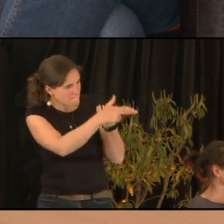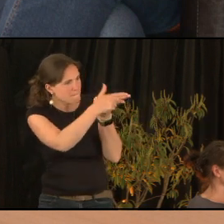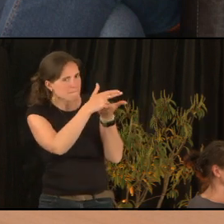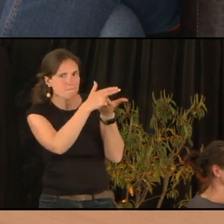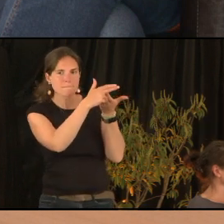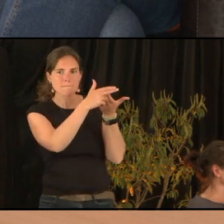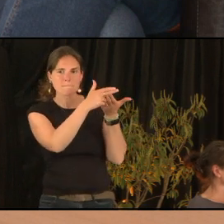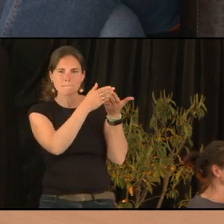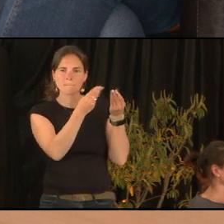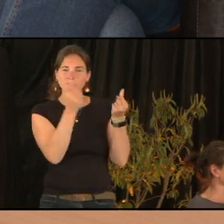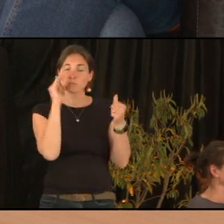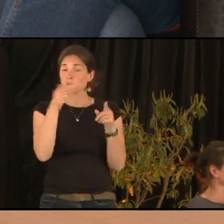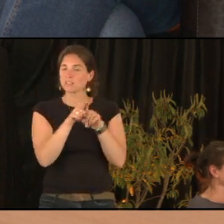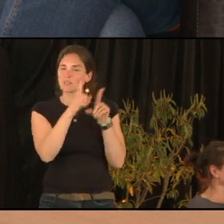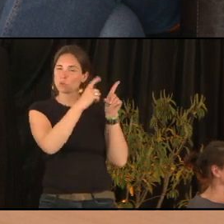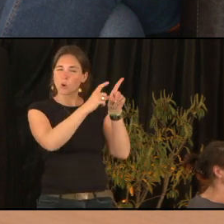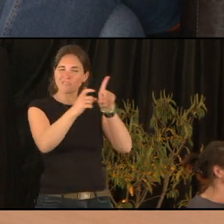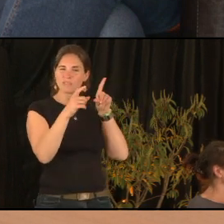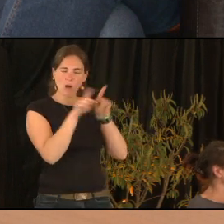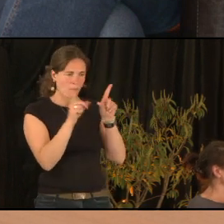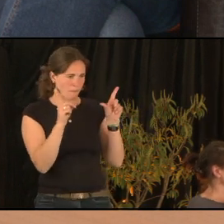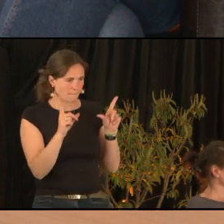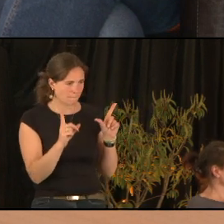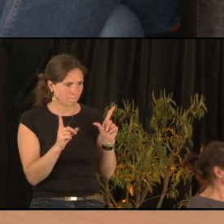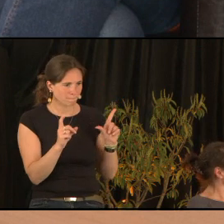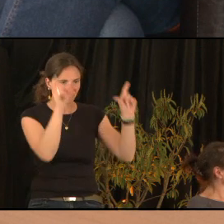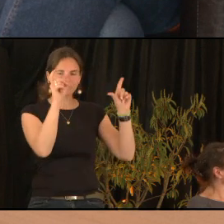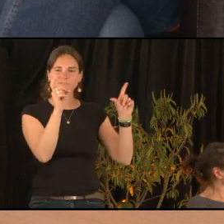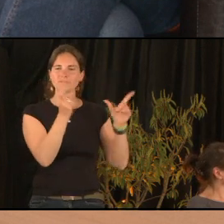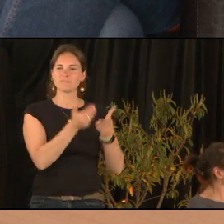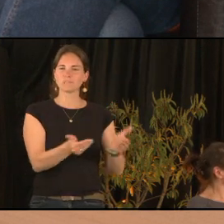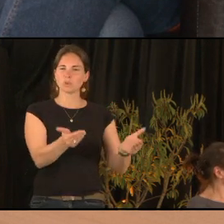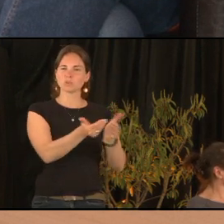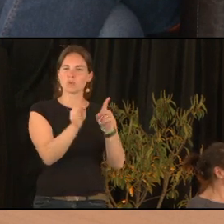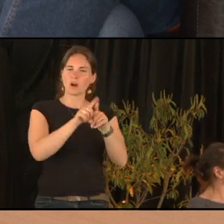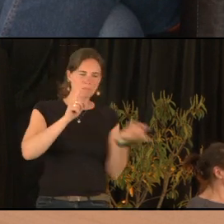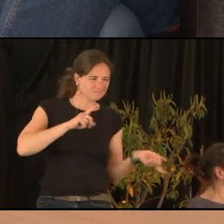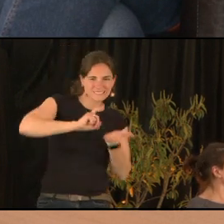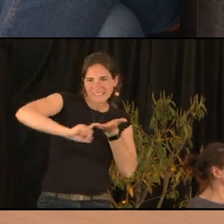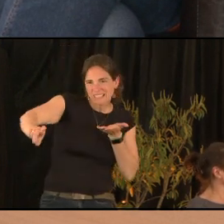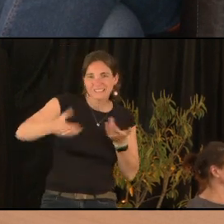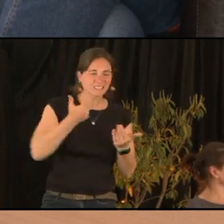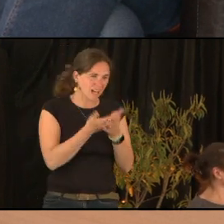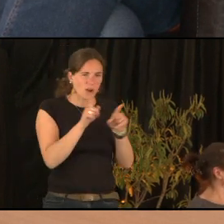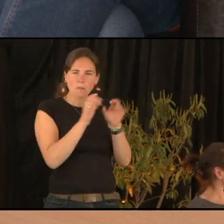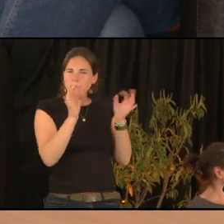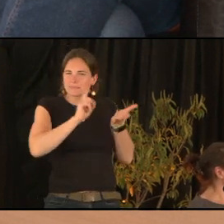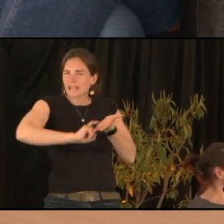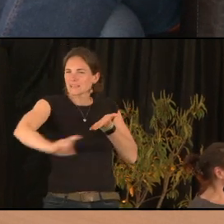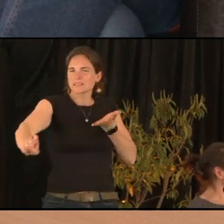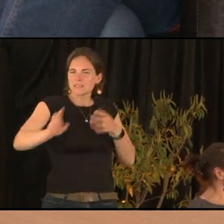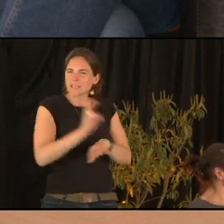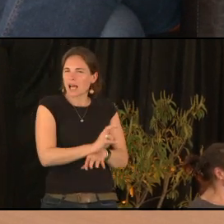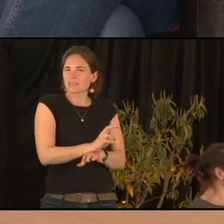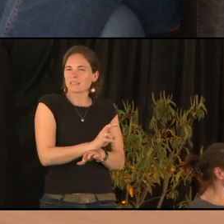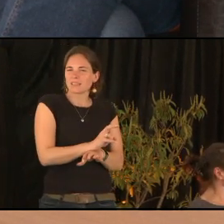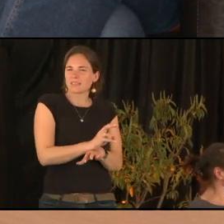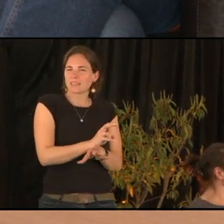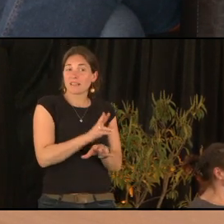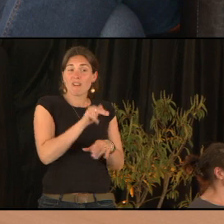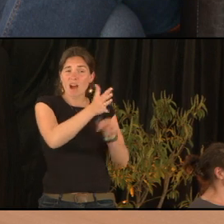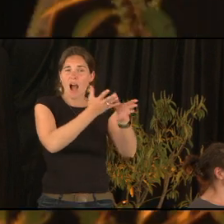grands. J'ai connu mes. Évidemment, j'ai encore mes grands-mères et j'ai connu mes arrière-grands-parents aussi très bien. Et j'ai toujours la sensation,